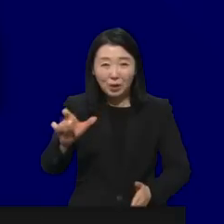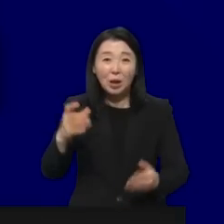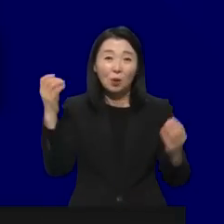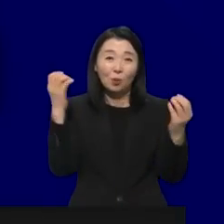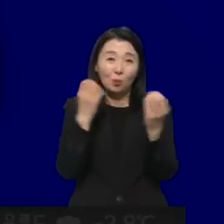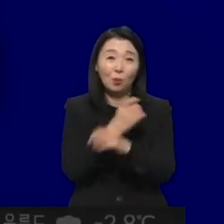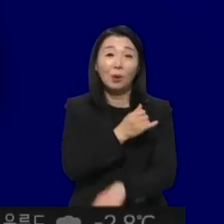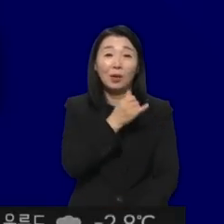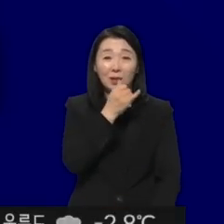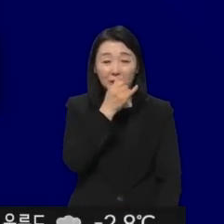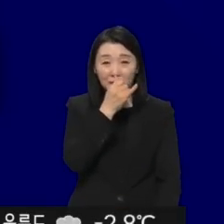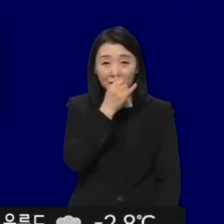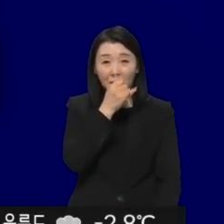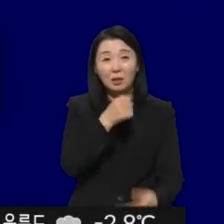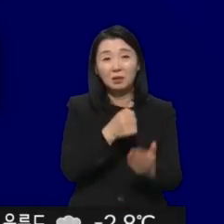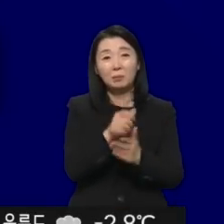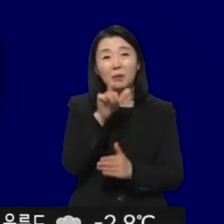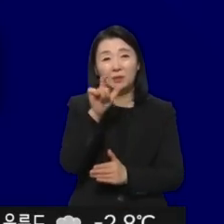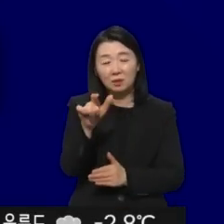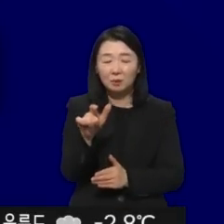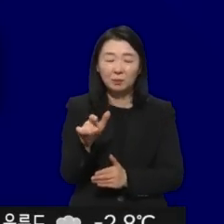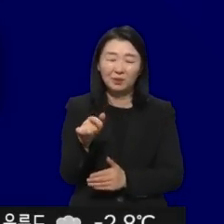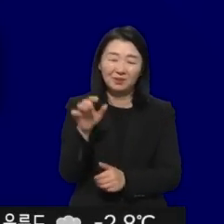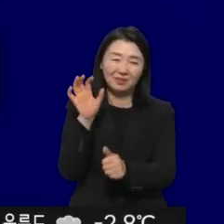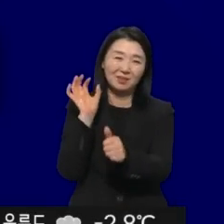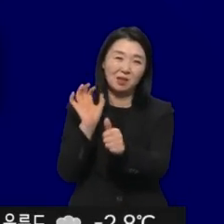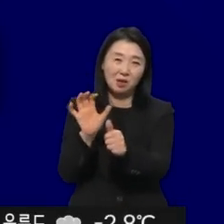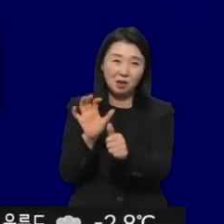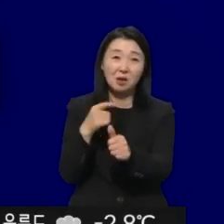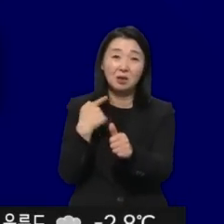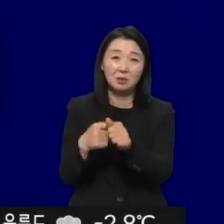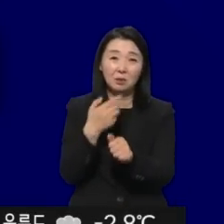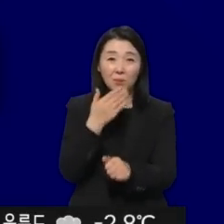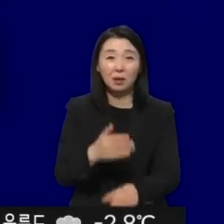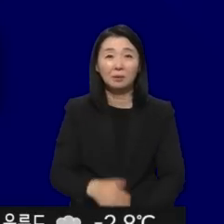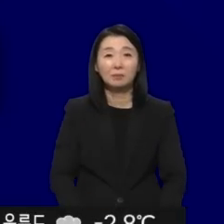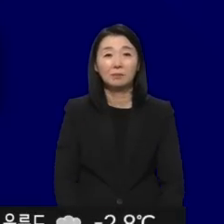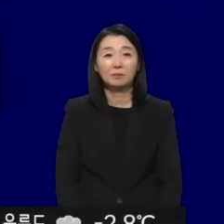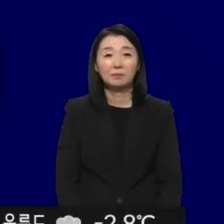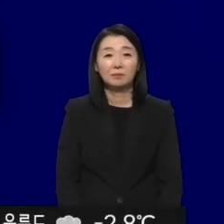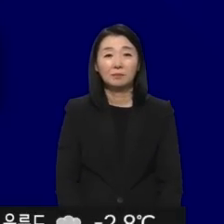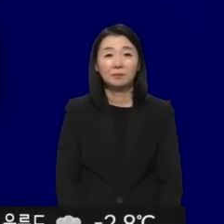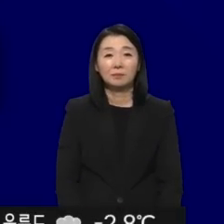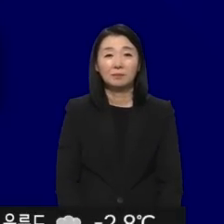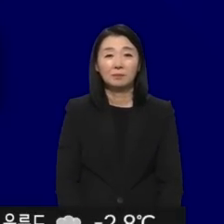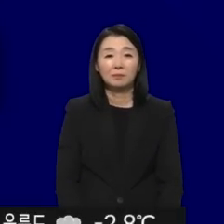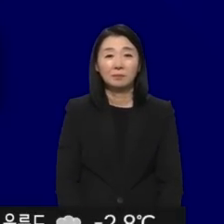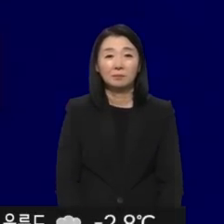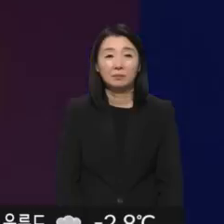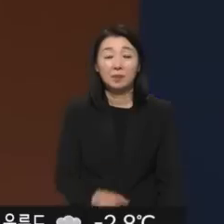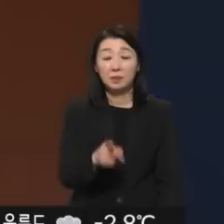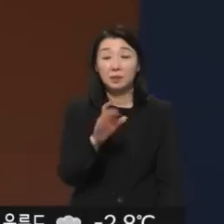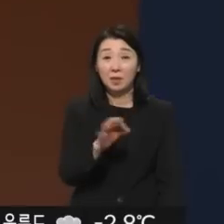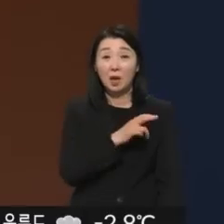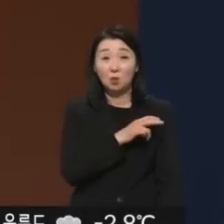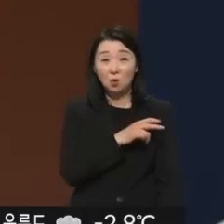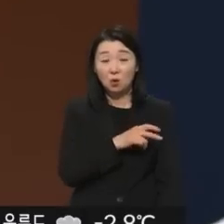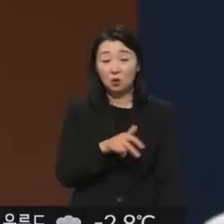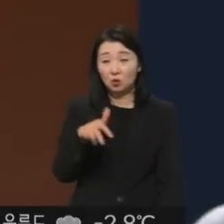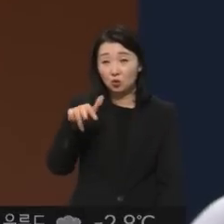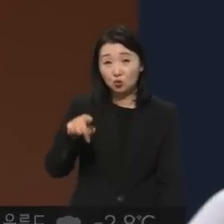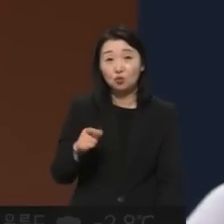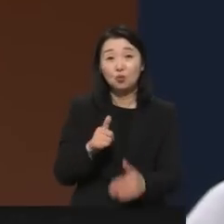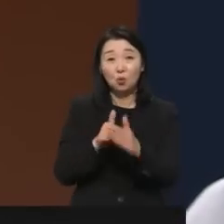오해를 불러일으킬 수 있기 때문에 그 대목은 지적할 필요가 있다고 생각했던 것이라고 설명을 했습니다. 네, 또 장재현 의원은 주